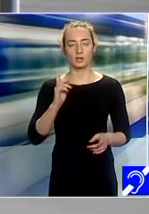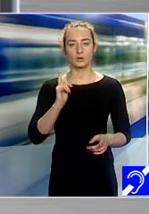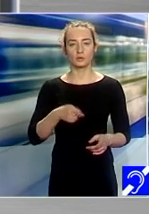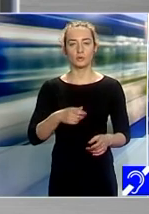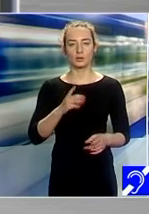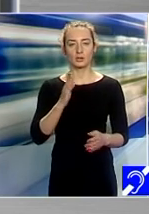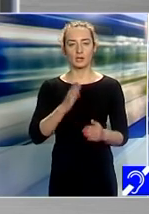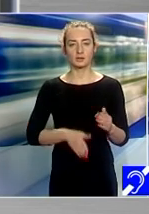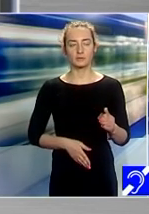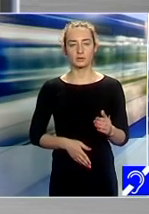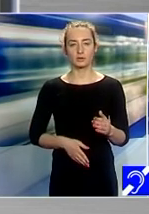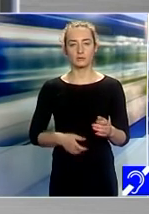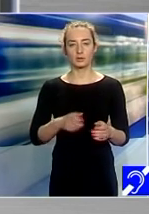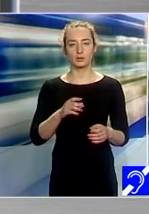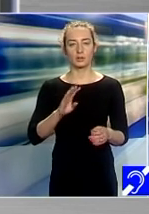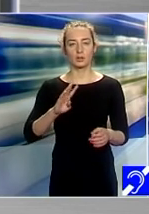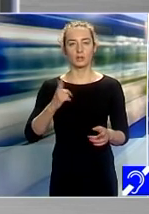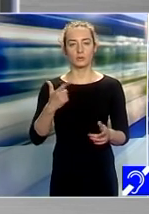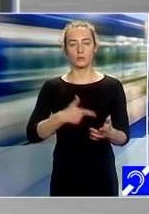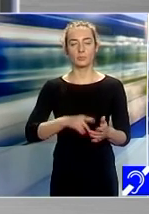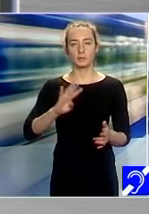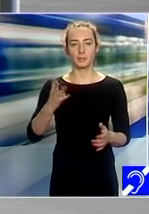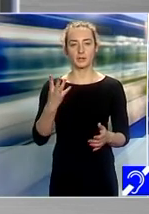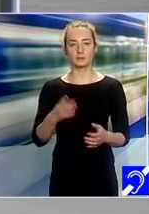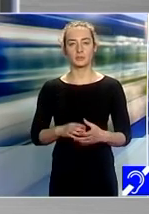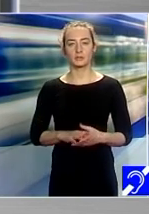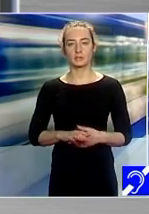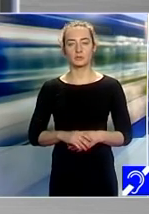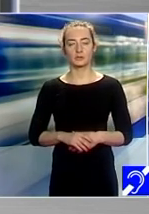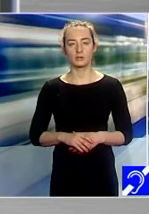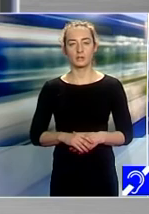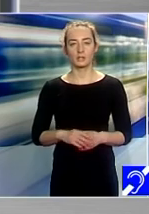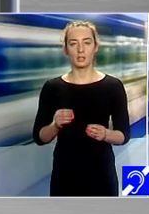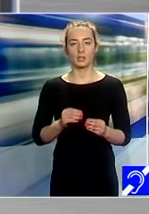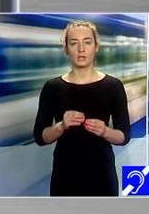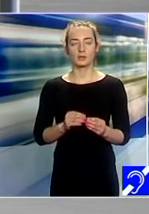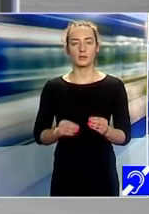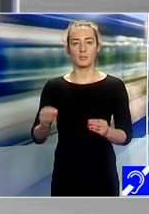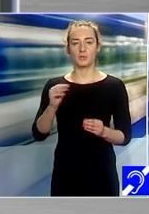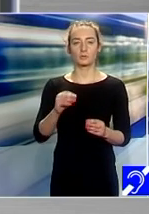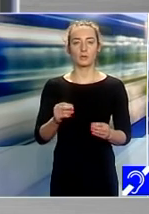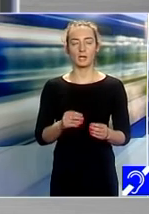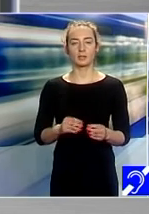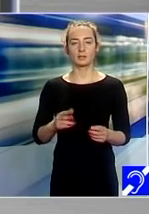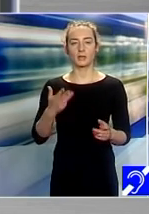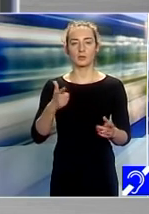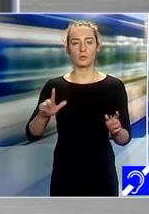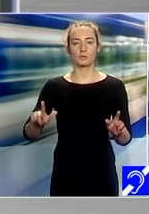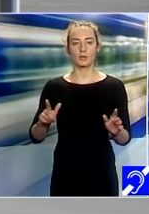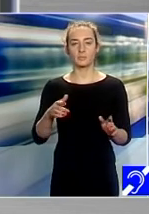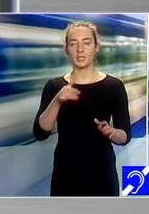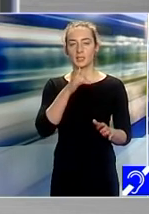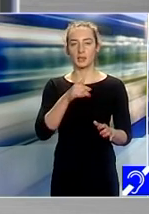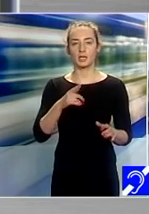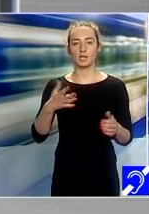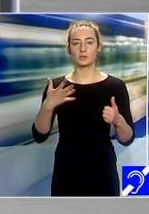la sfârșitul, de fapt, anului 2014. Alocația s-a majorat substanțial de la 97 de lei la 600